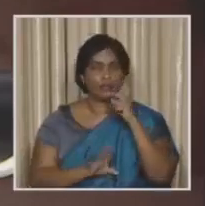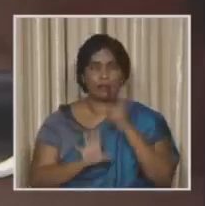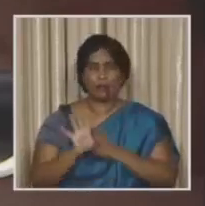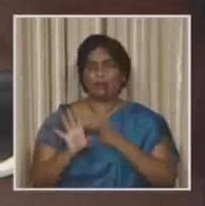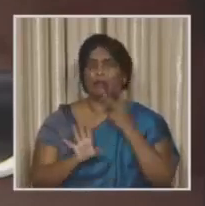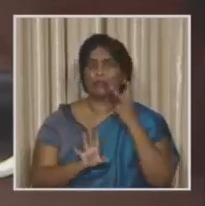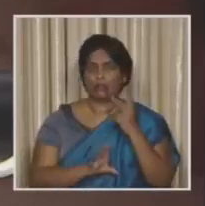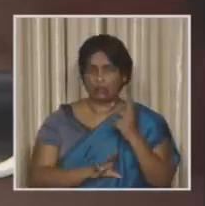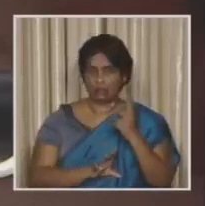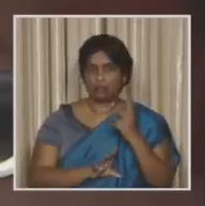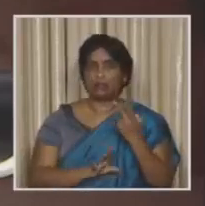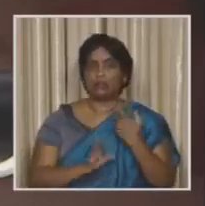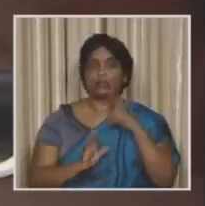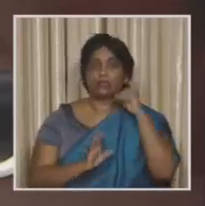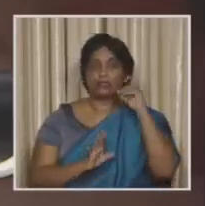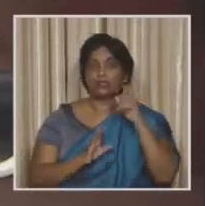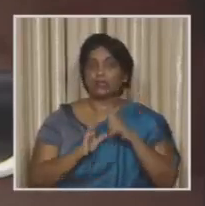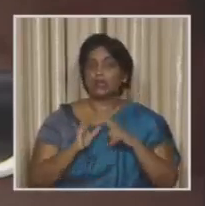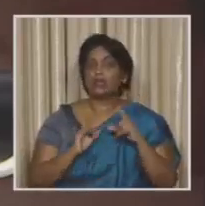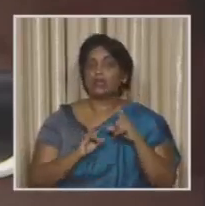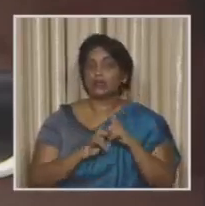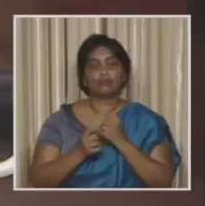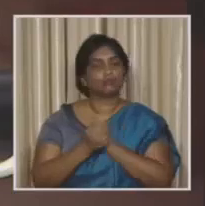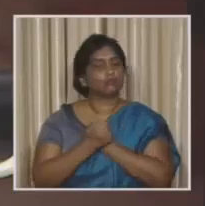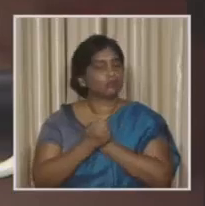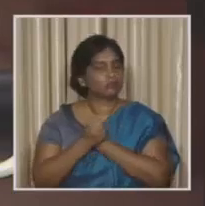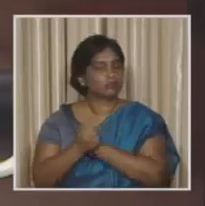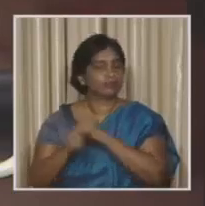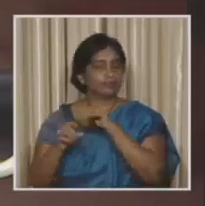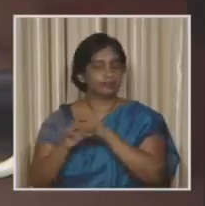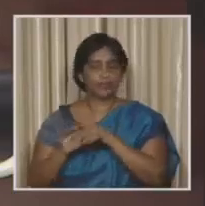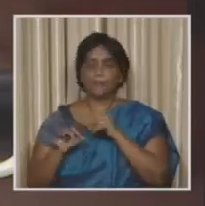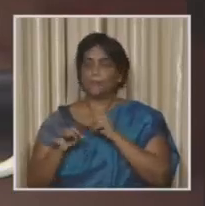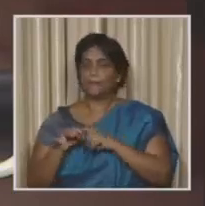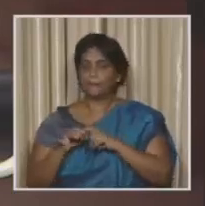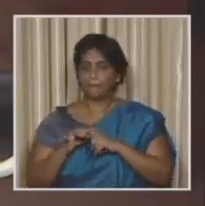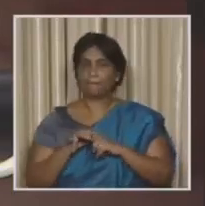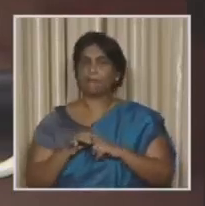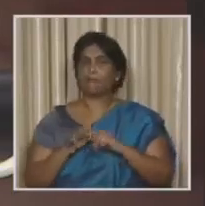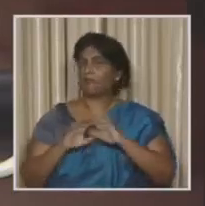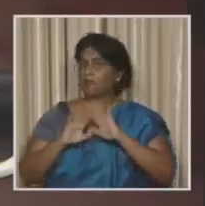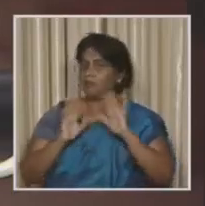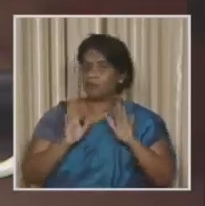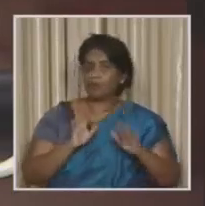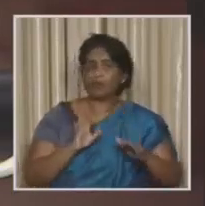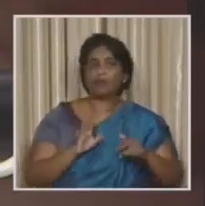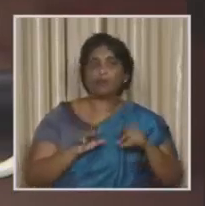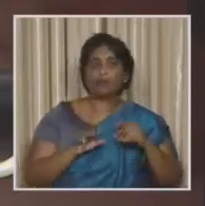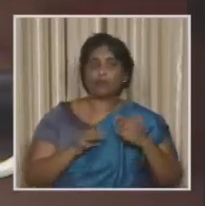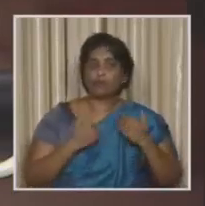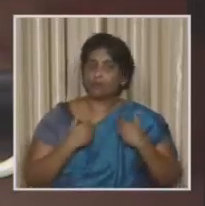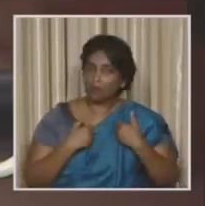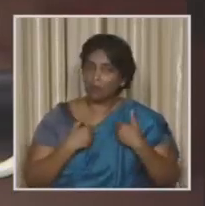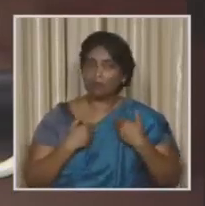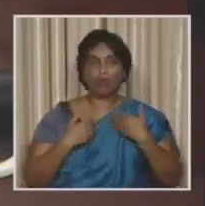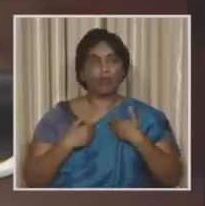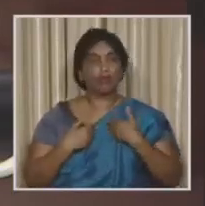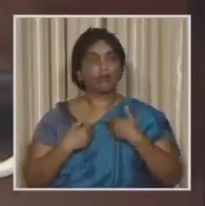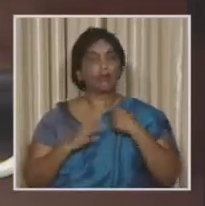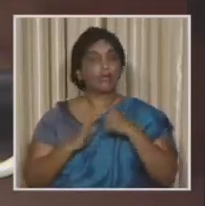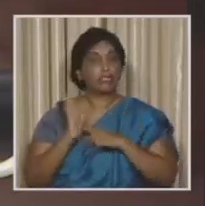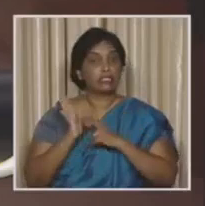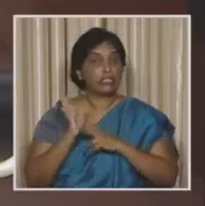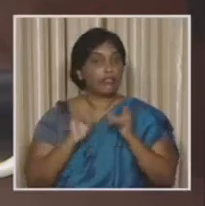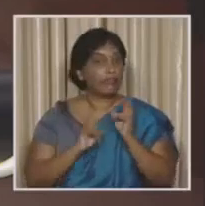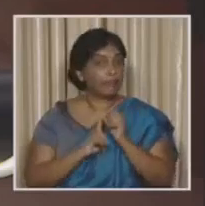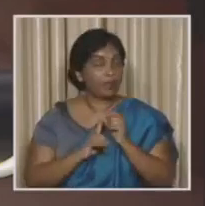kalayak aparada pariksan departemente yon randawagena prashna kara e kotaneka diyo apahu Apa wiyapar itu sambandh